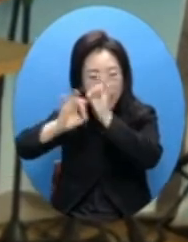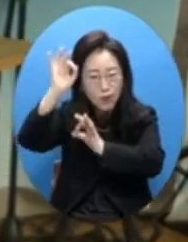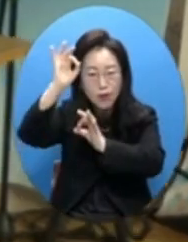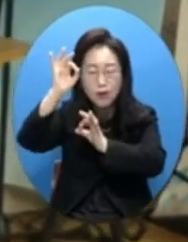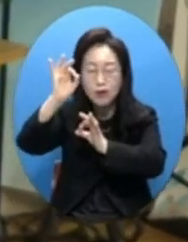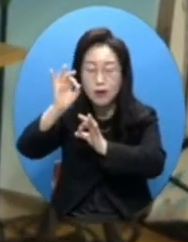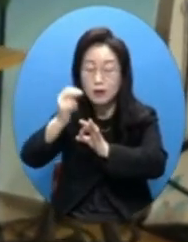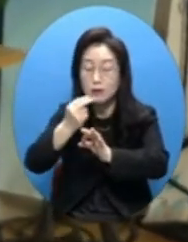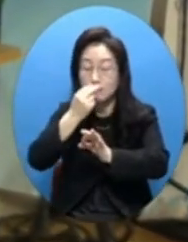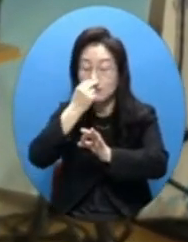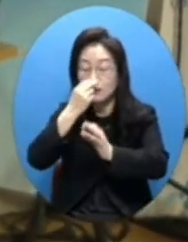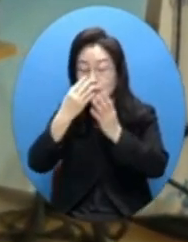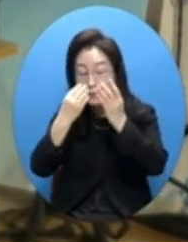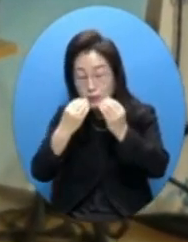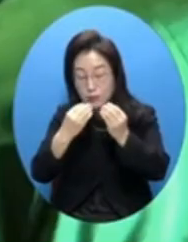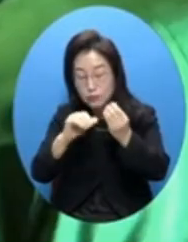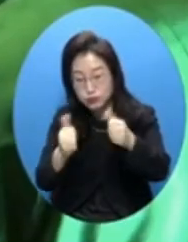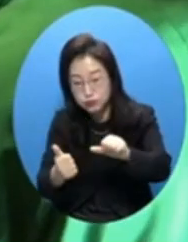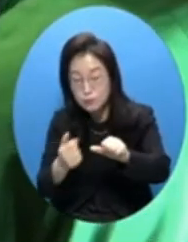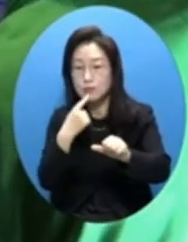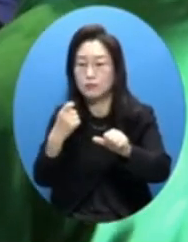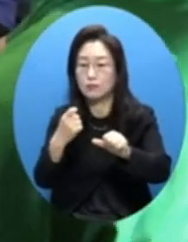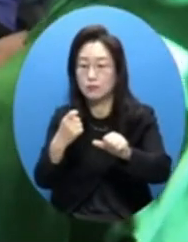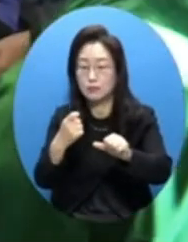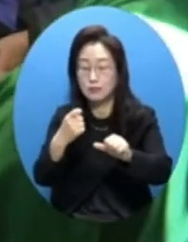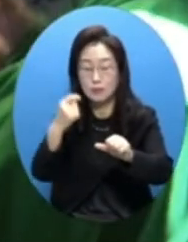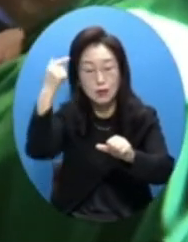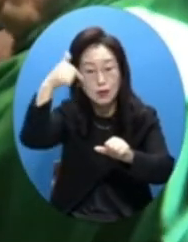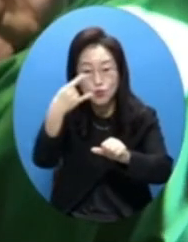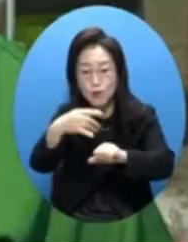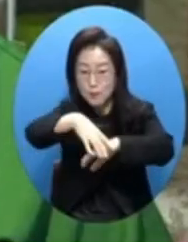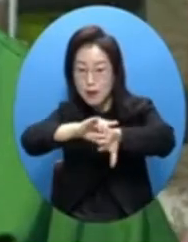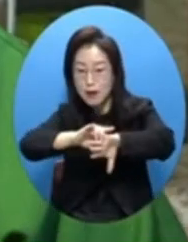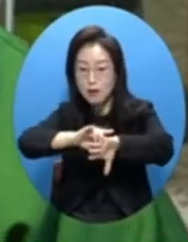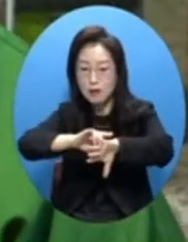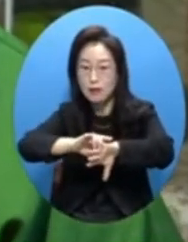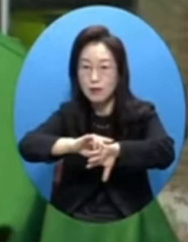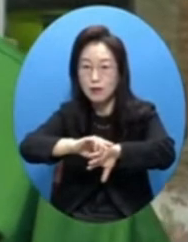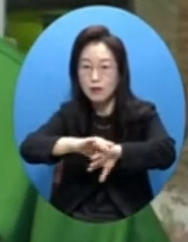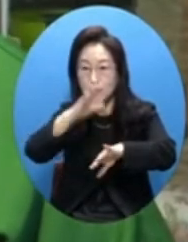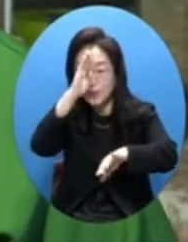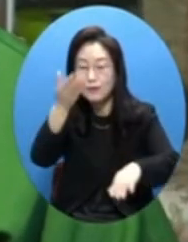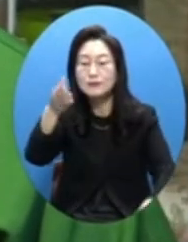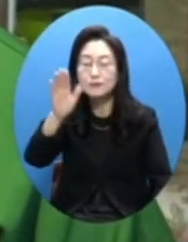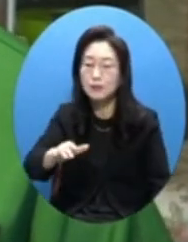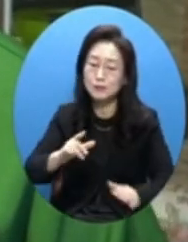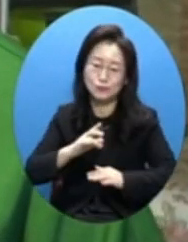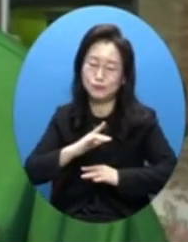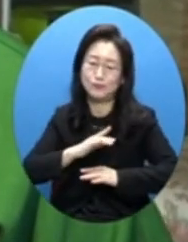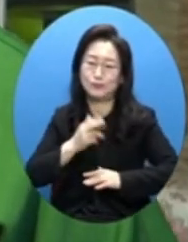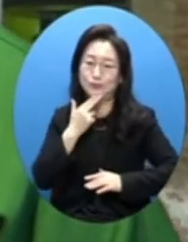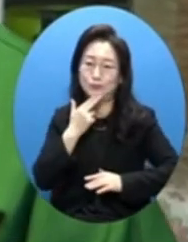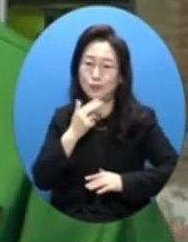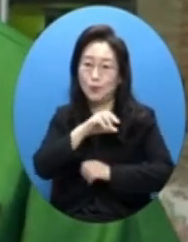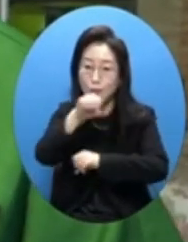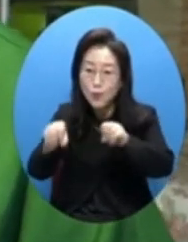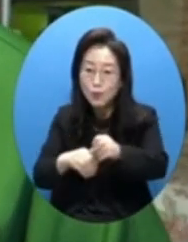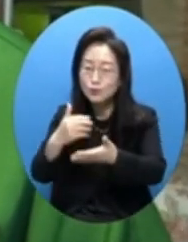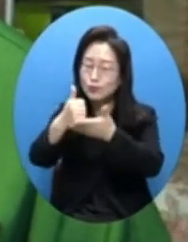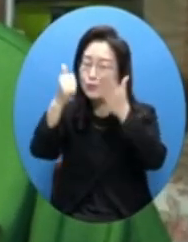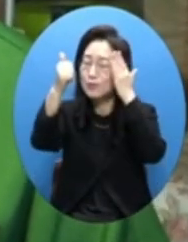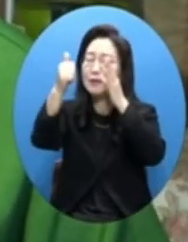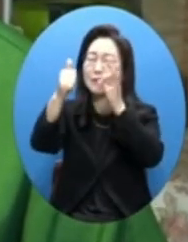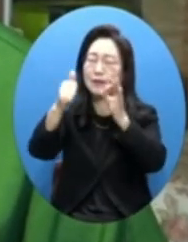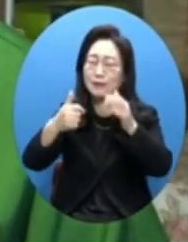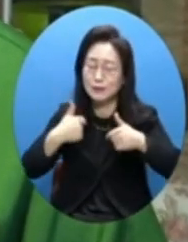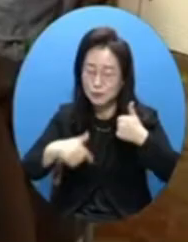숨이 막혀 죽게 되는 그렇게 되고 뇌성마비가 오고 소아마비가 오는 그런 증상이 왔는데도 두려워하지 아니하고 그저 주님만 바라보고